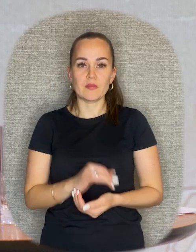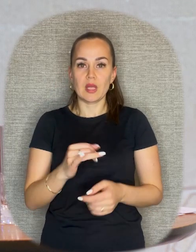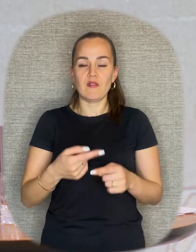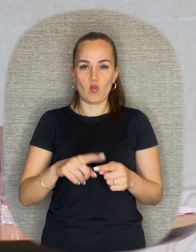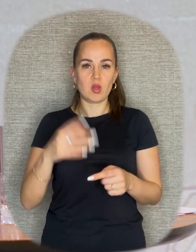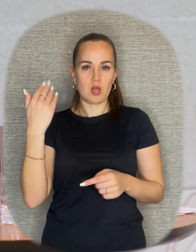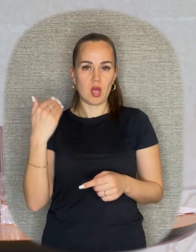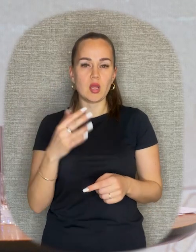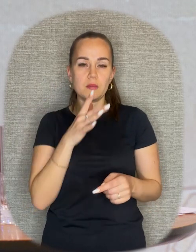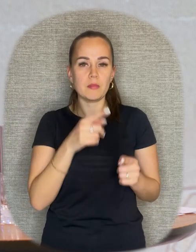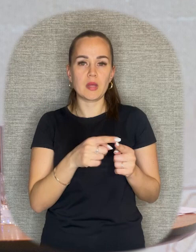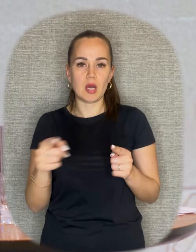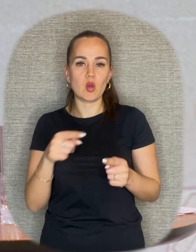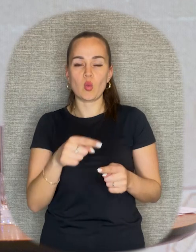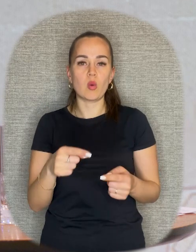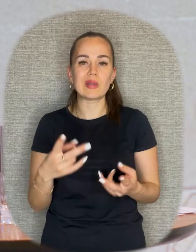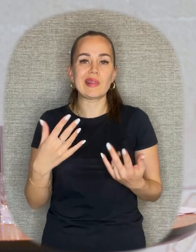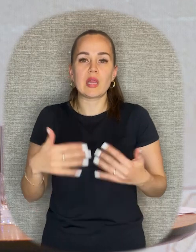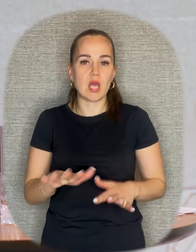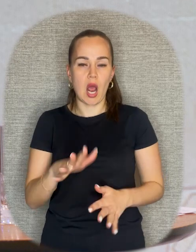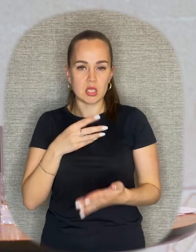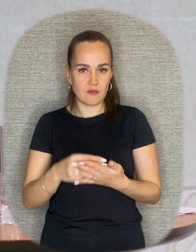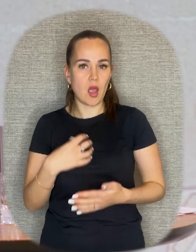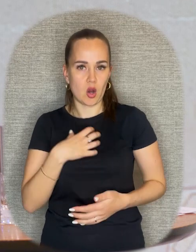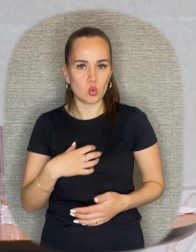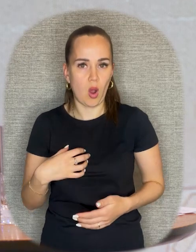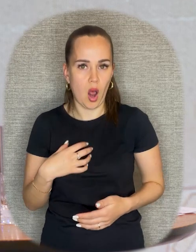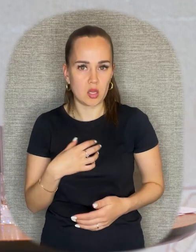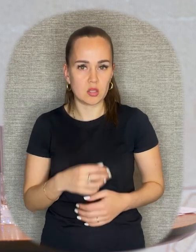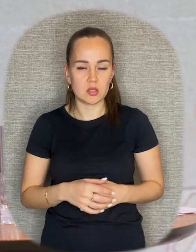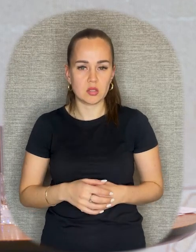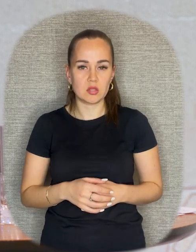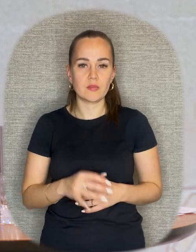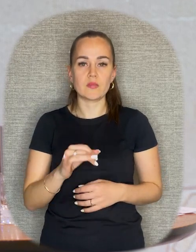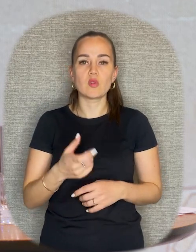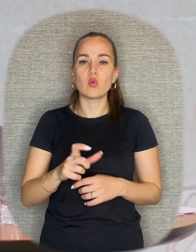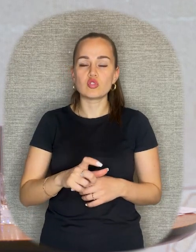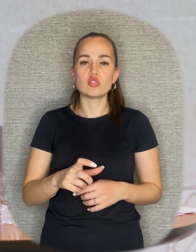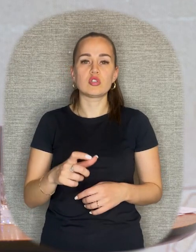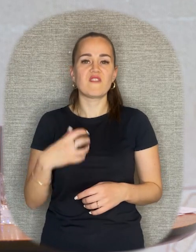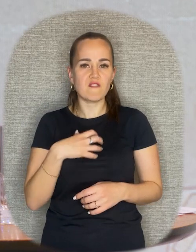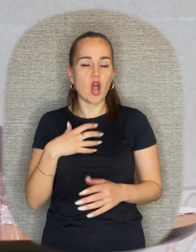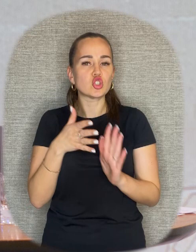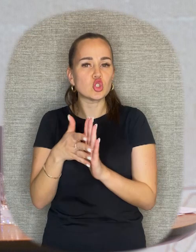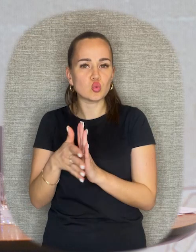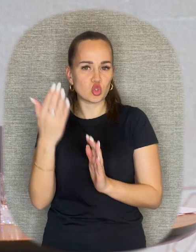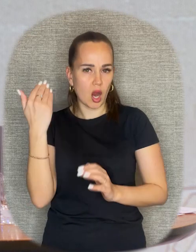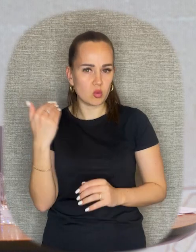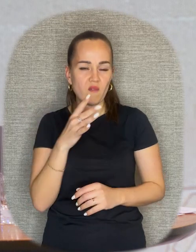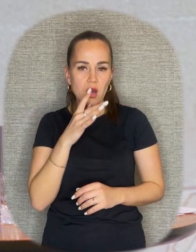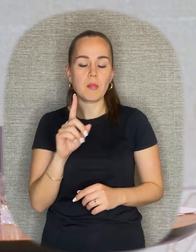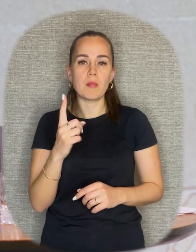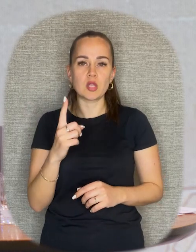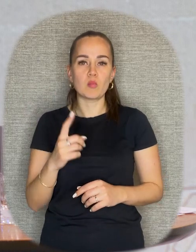предложений как некие идеи и изучение вопроса и поэтому конечно вот этот период он не теряет